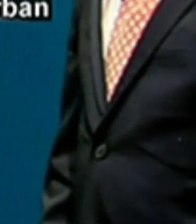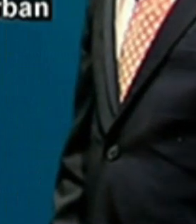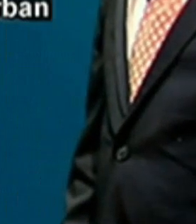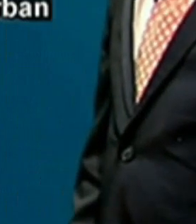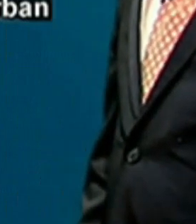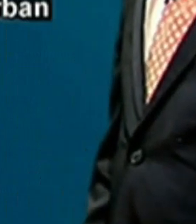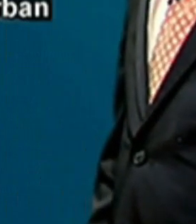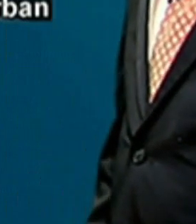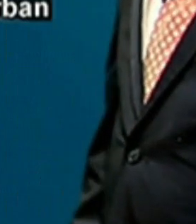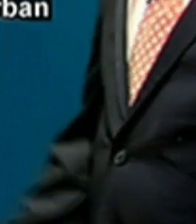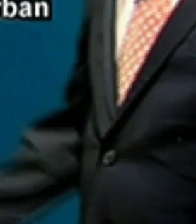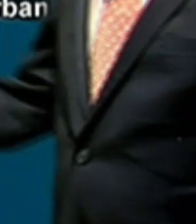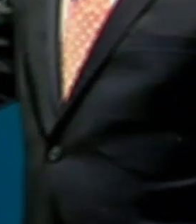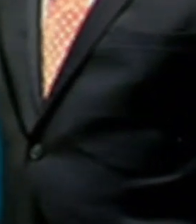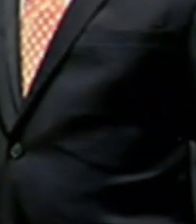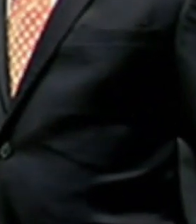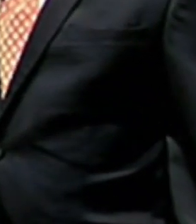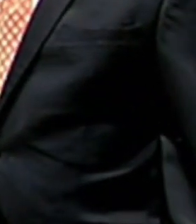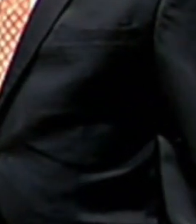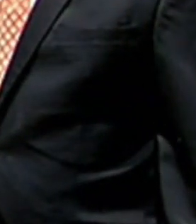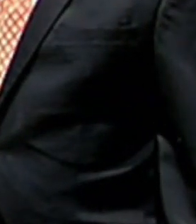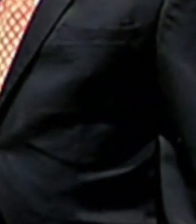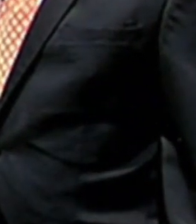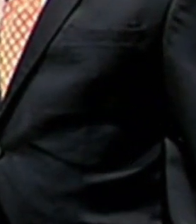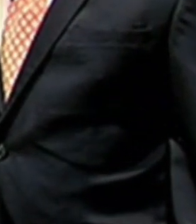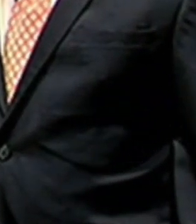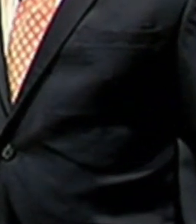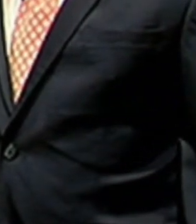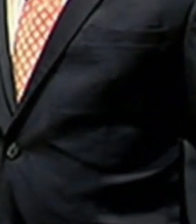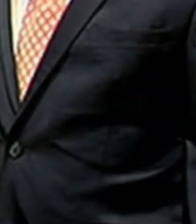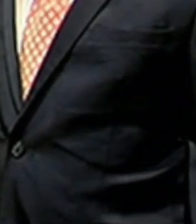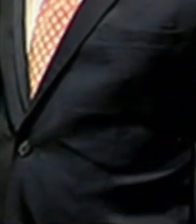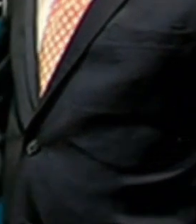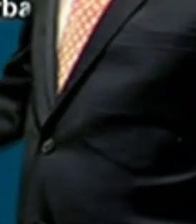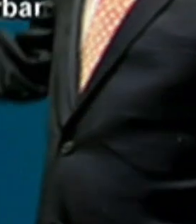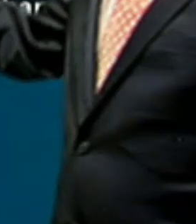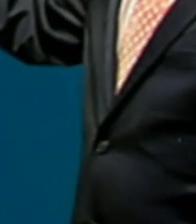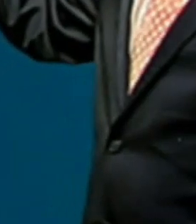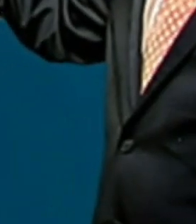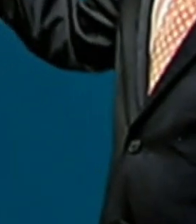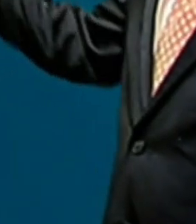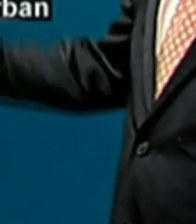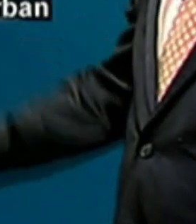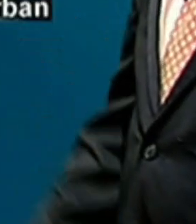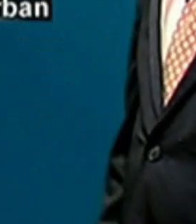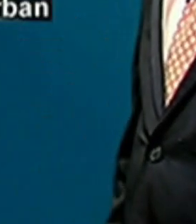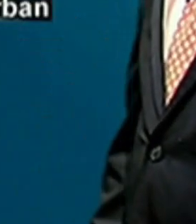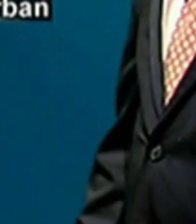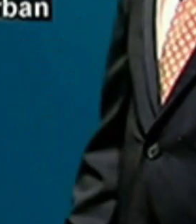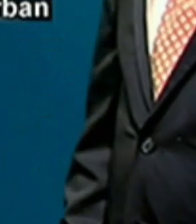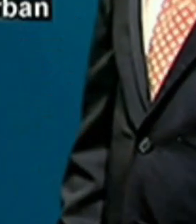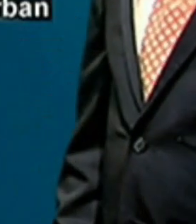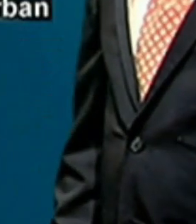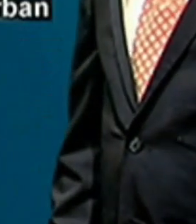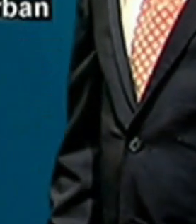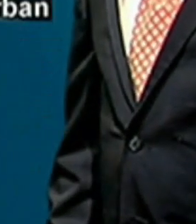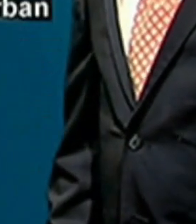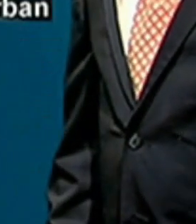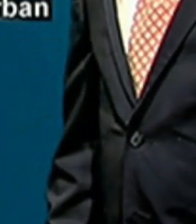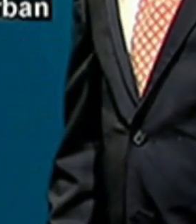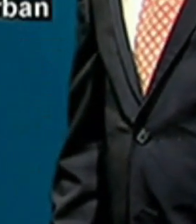fela ba tirelo tša boso gore go ka ba le phišo e ntšhi ka dikalong tša ka Upington gona ka kapa leboa go tsena bjalo ka dikalong tša ka Polokwane magašo a re se tlhole